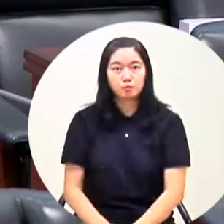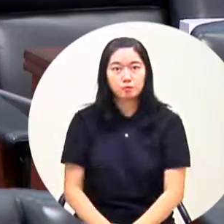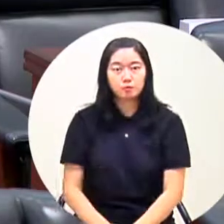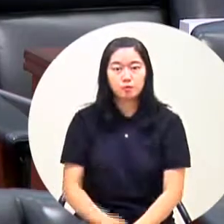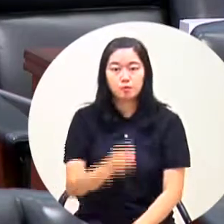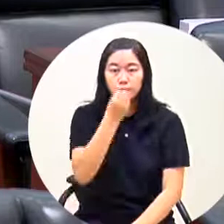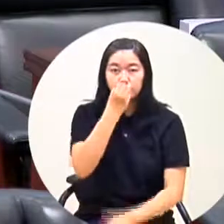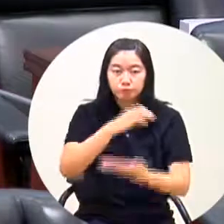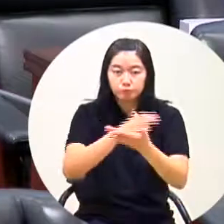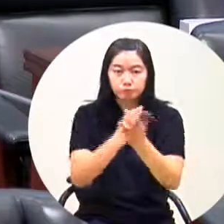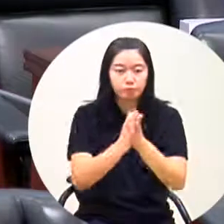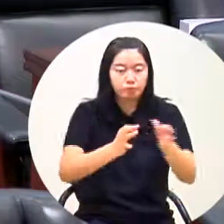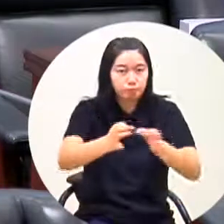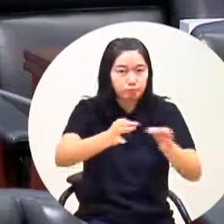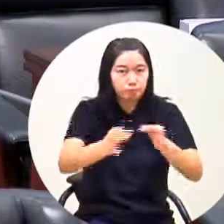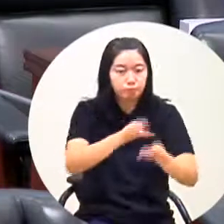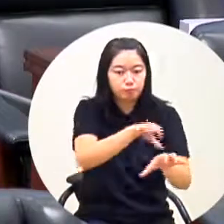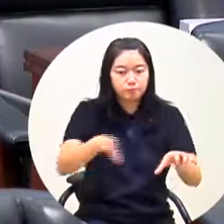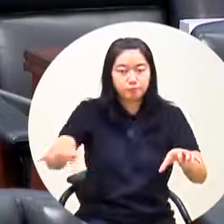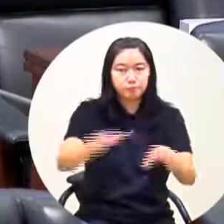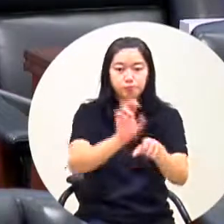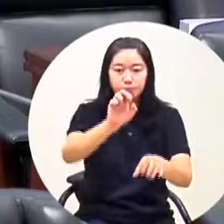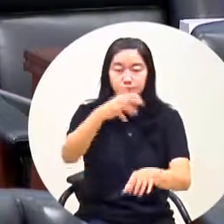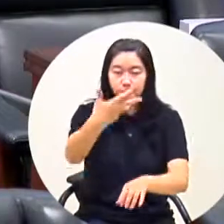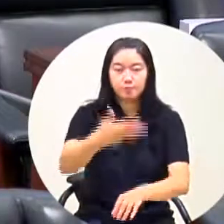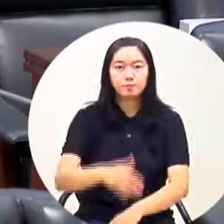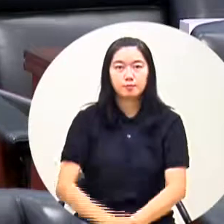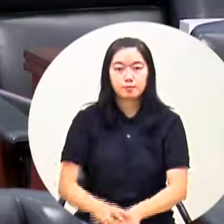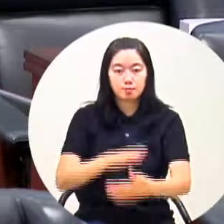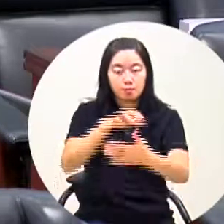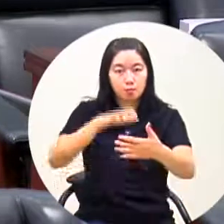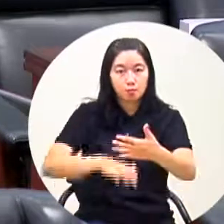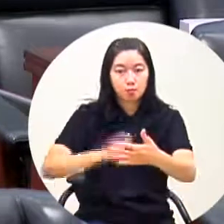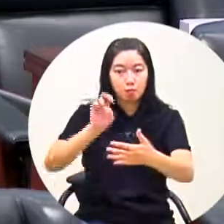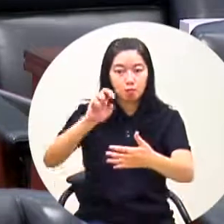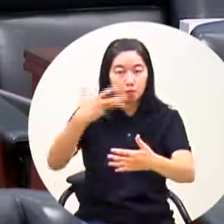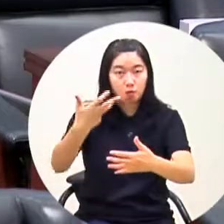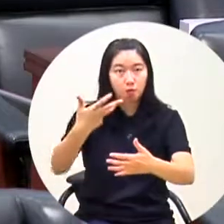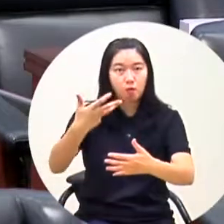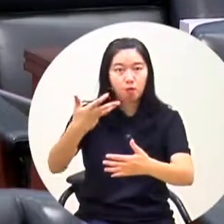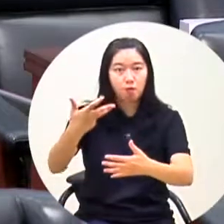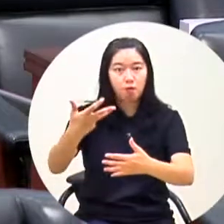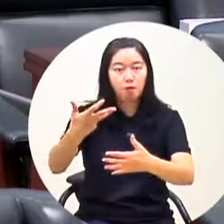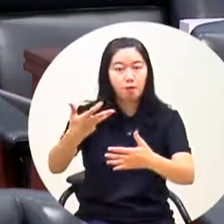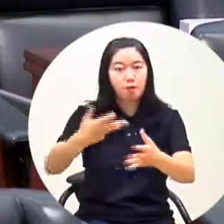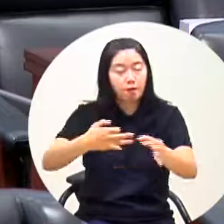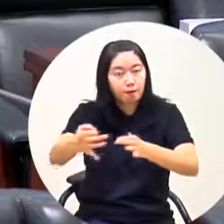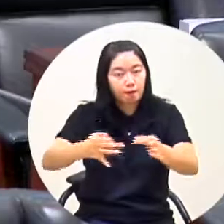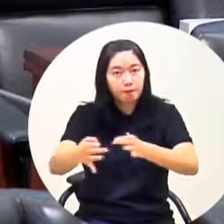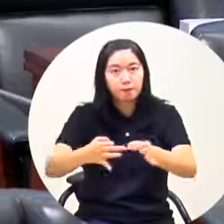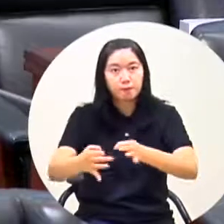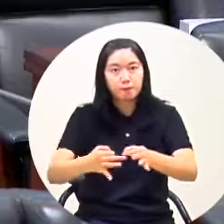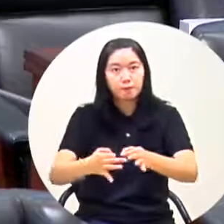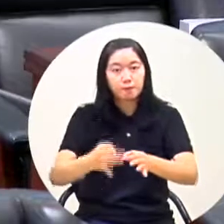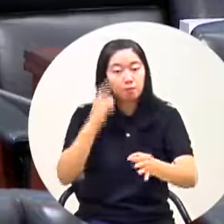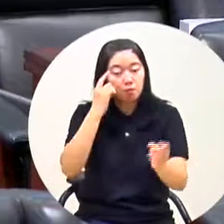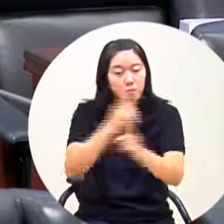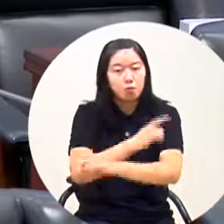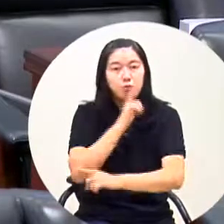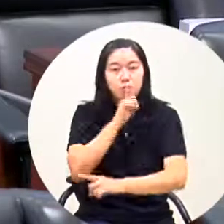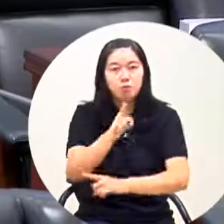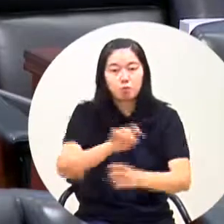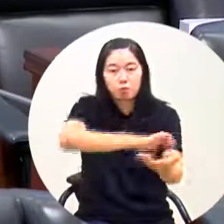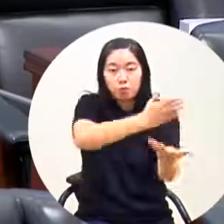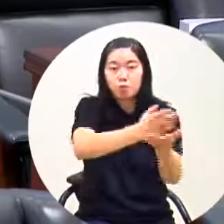者78家哈，那包含28家的贩售业，也就是说我们的卖场还